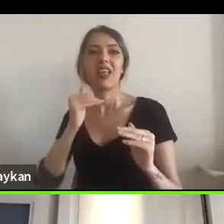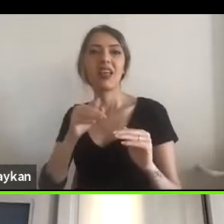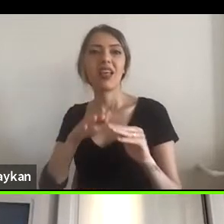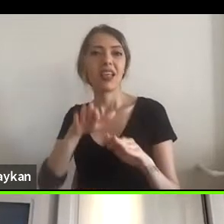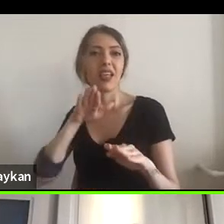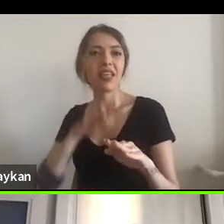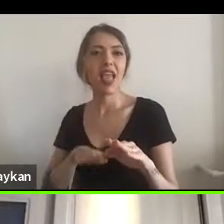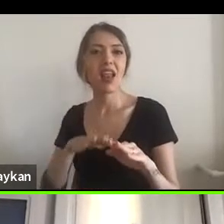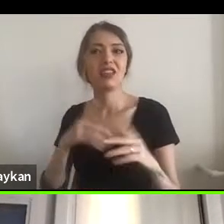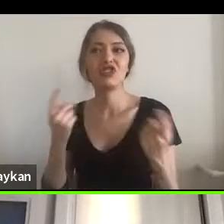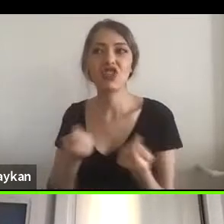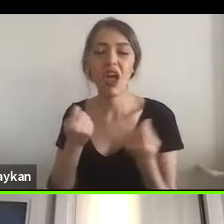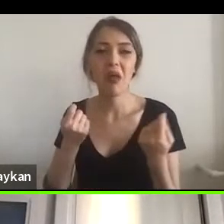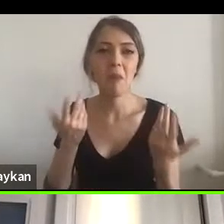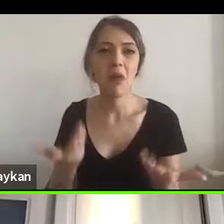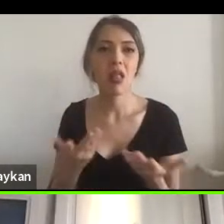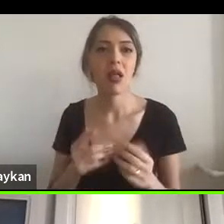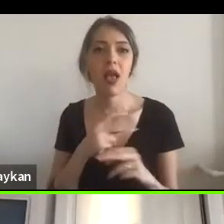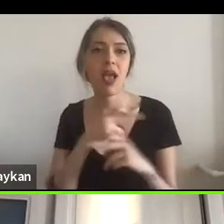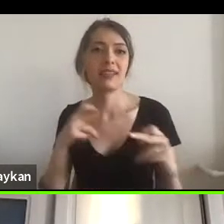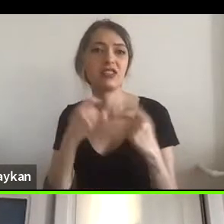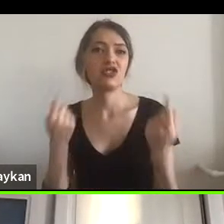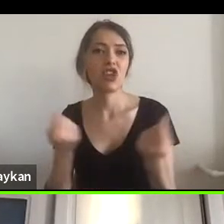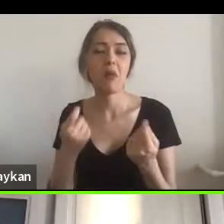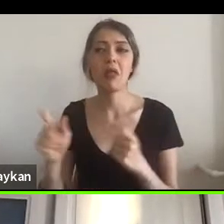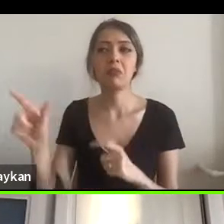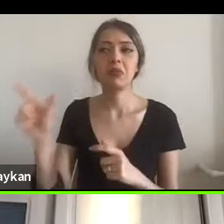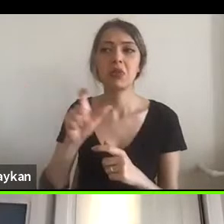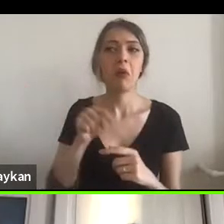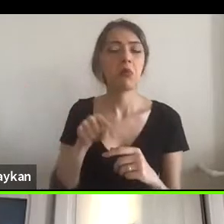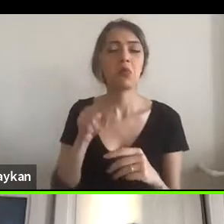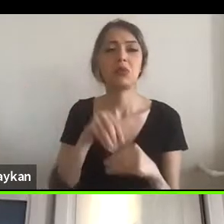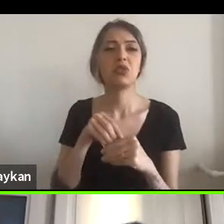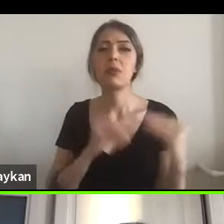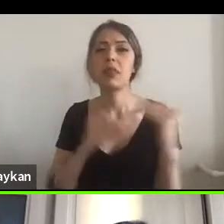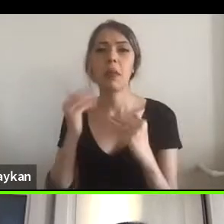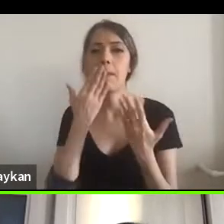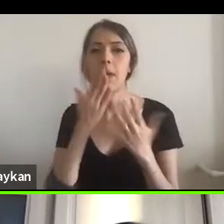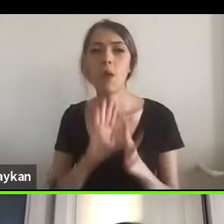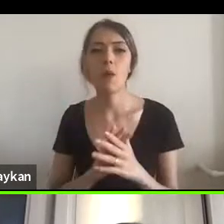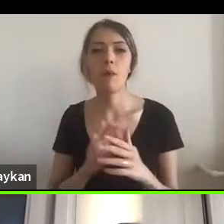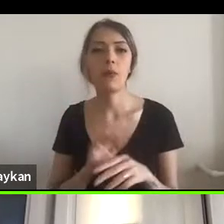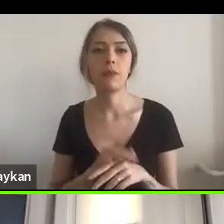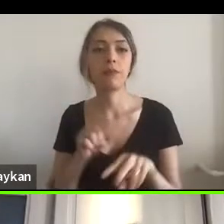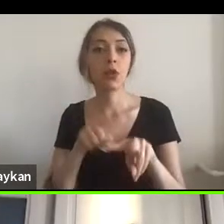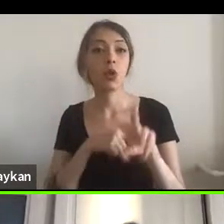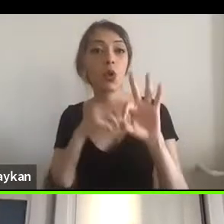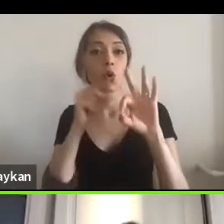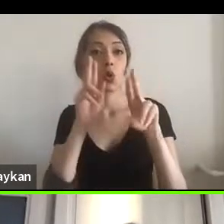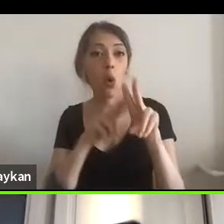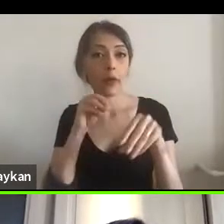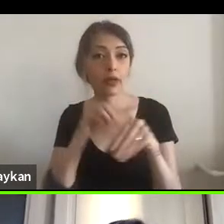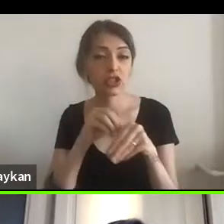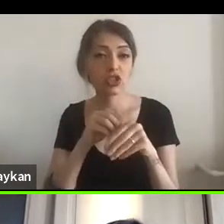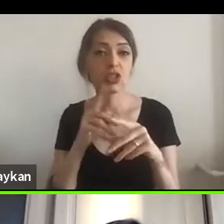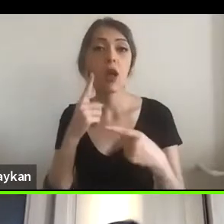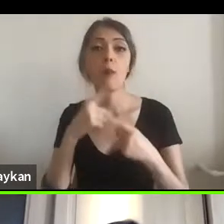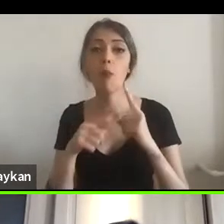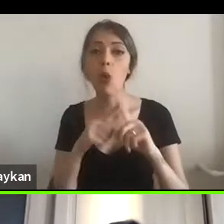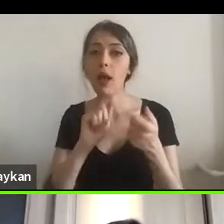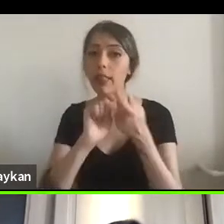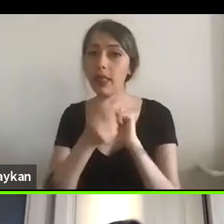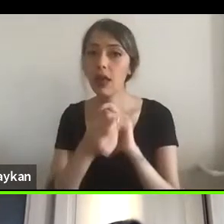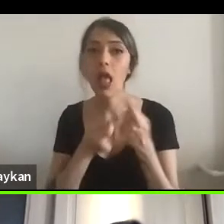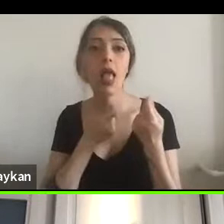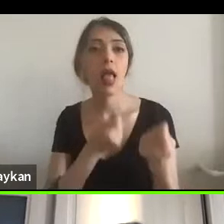dair verdikleri cevapta herhangi bir değerlendirme yok. YÖK'teki politika değişikliği, eğitim